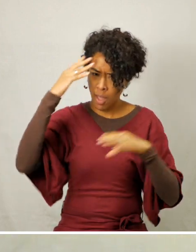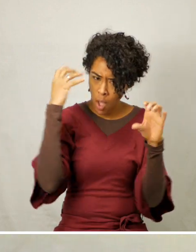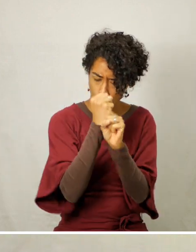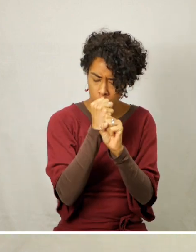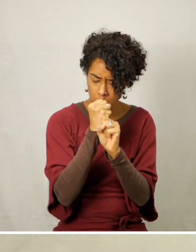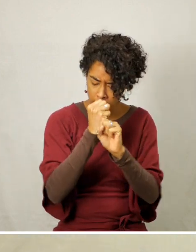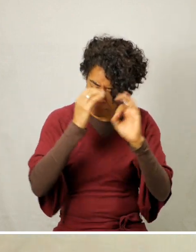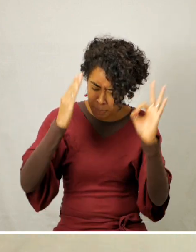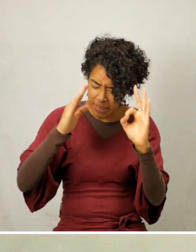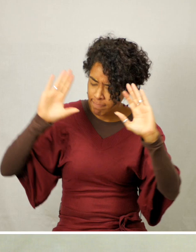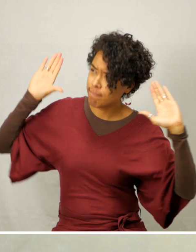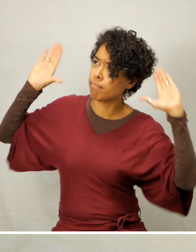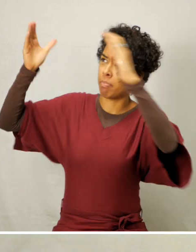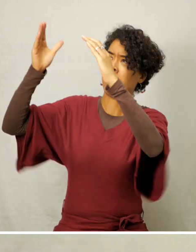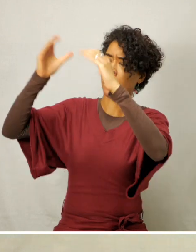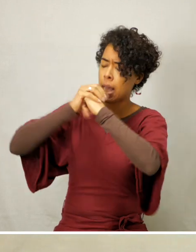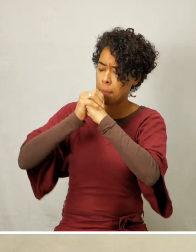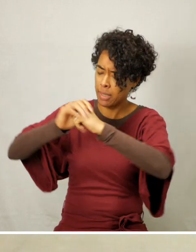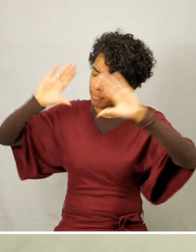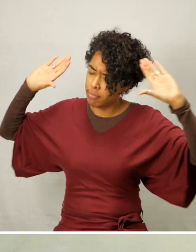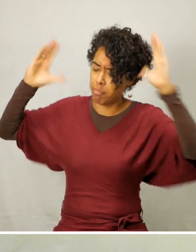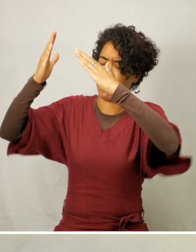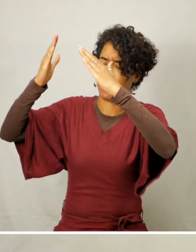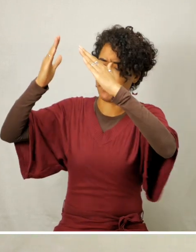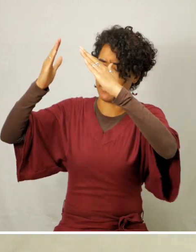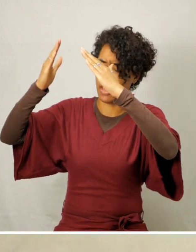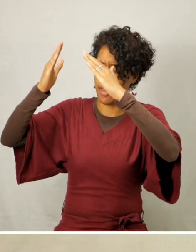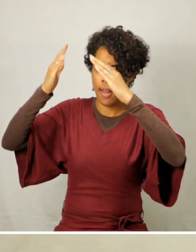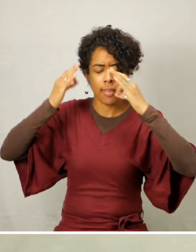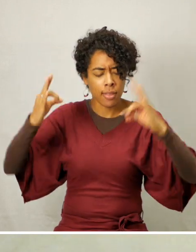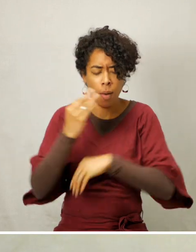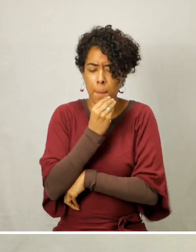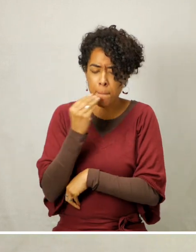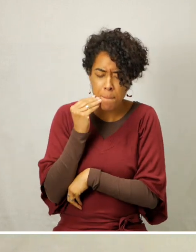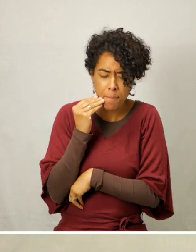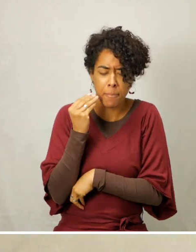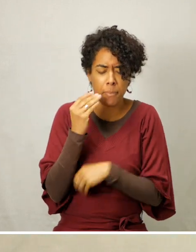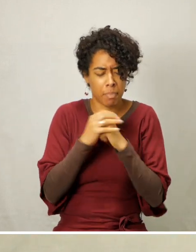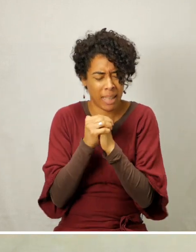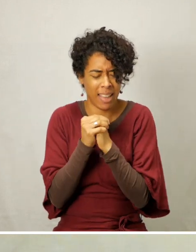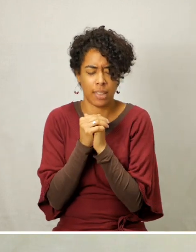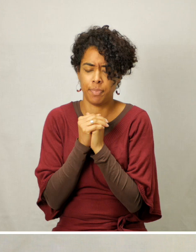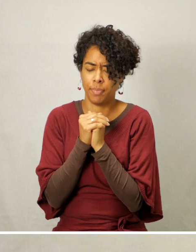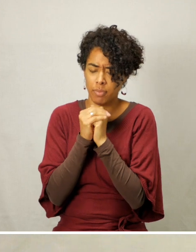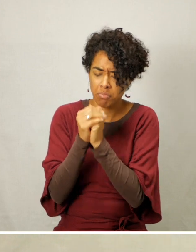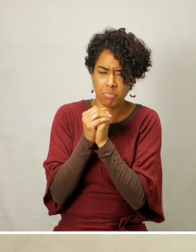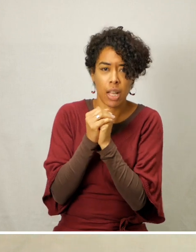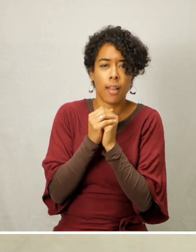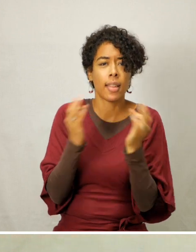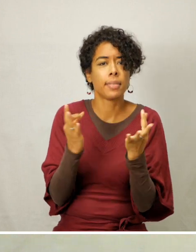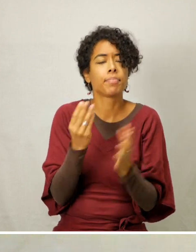sur la pensée de l'esprit quand vous allez prier la prochaine fois en prenant le temps dans le jeûne et la prière. Qu'est-ce que le jeûne permet en fait dans